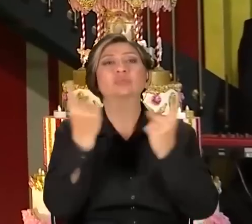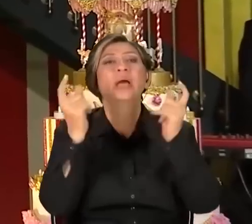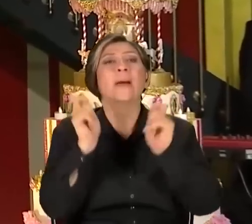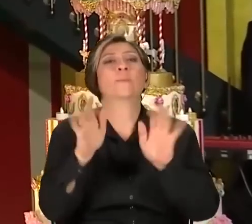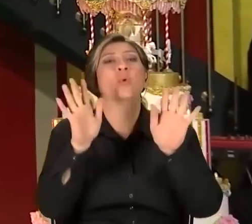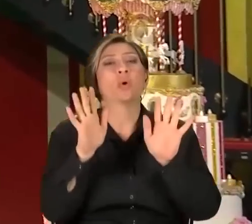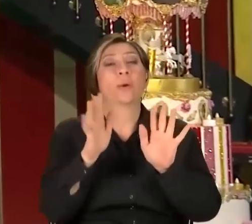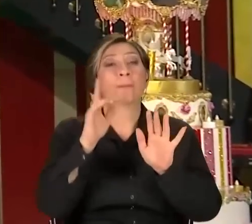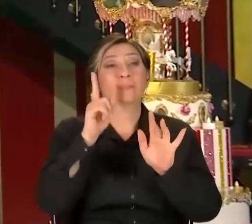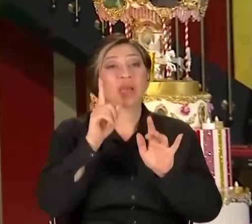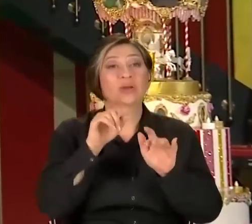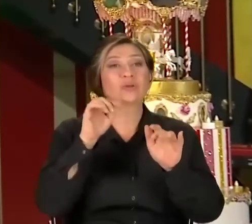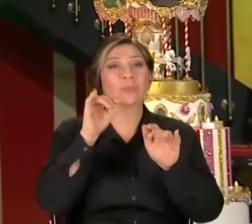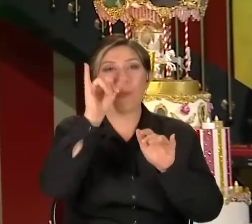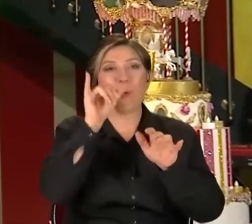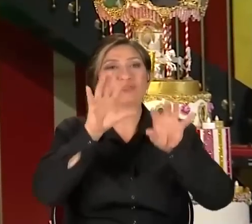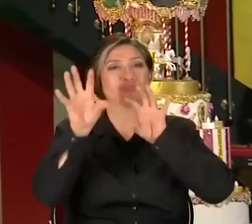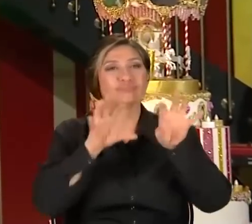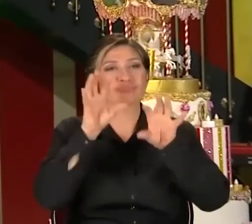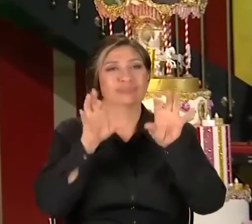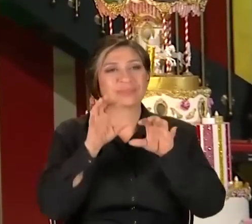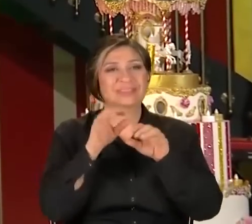şey yapmıyor Bir de twerk var twerk